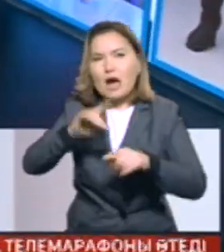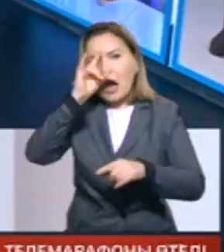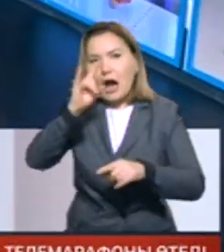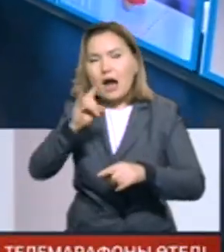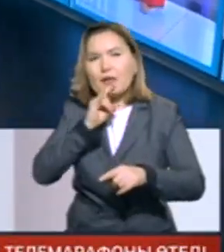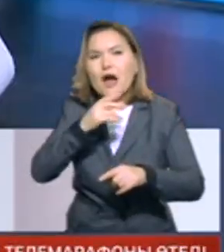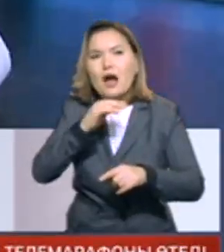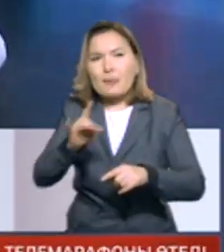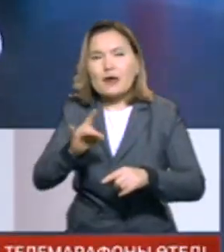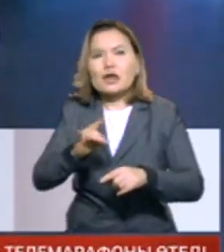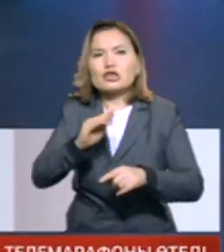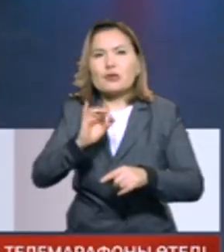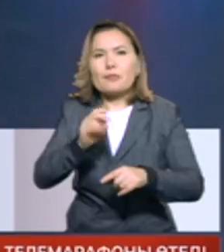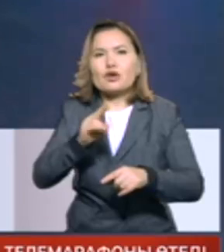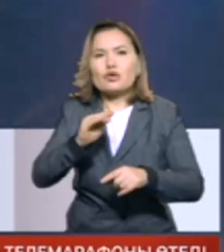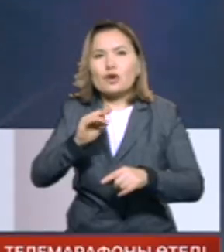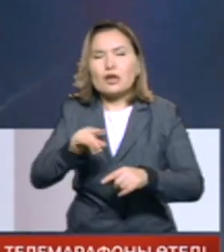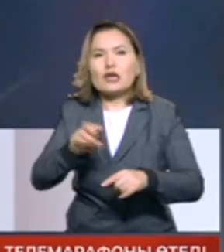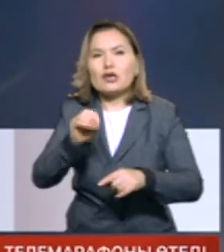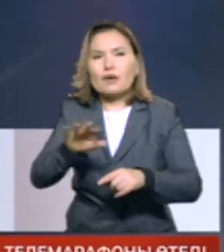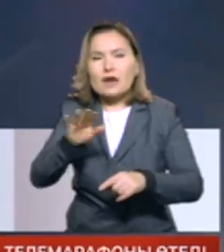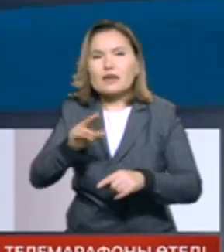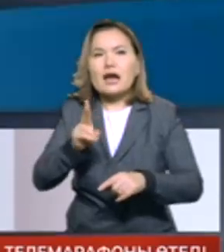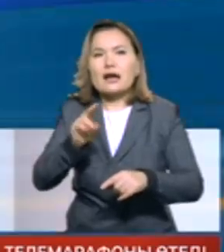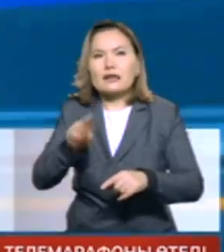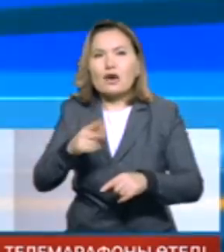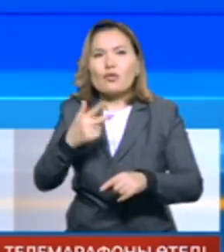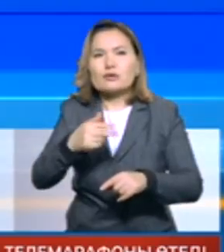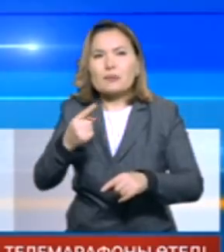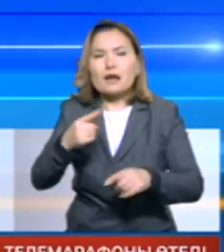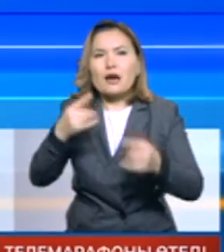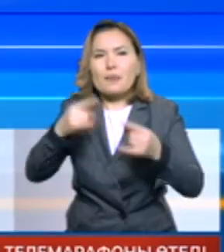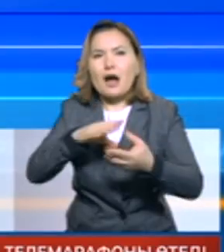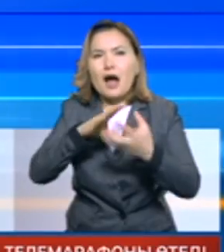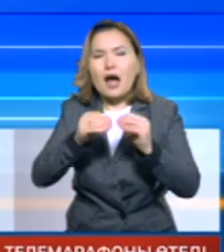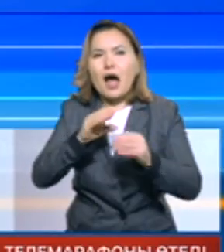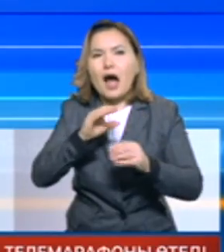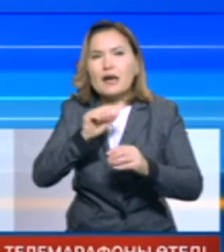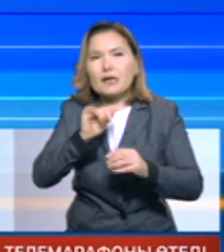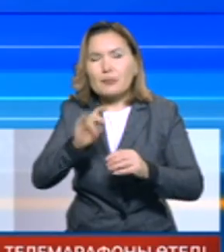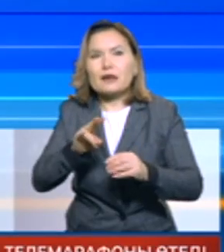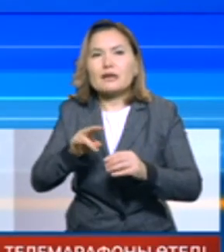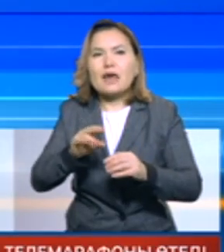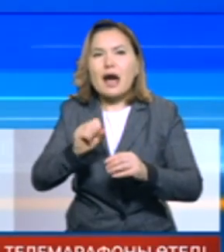Қазақстан, Хабар, Жібек жолы, Еуразия, КТК, 31-ші арна, Атамекен бизнес,